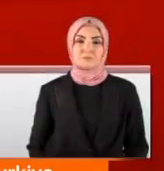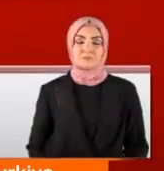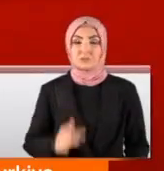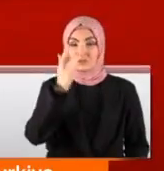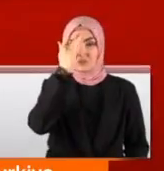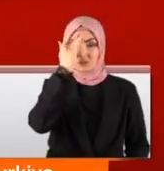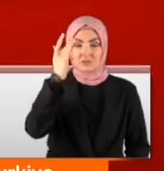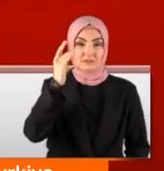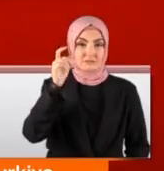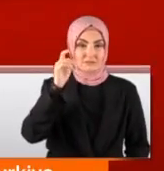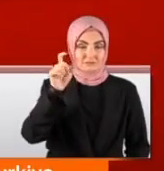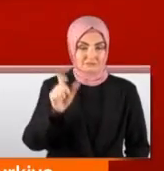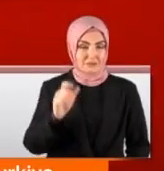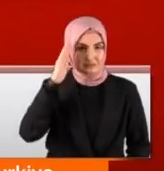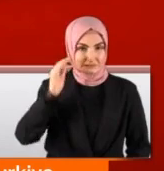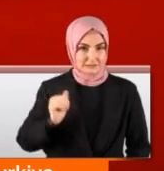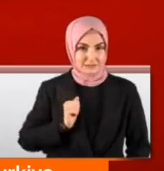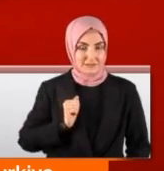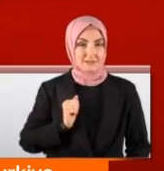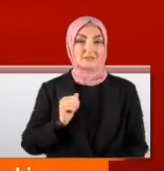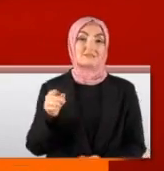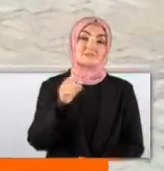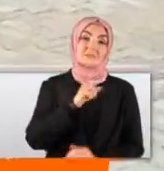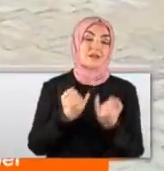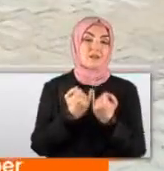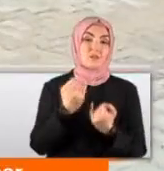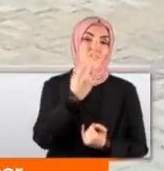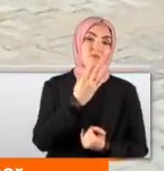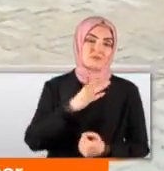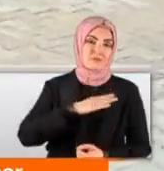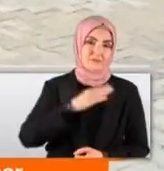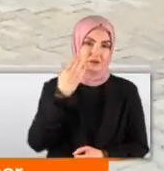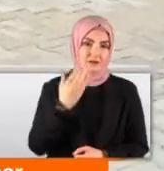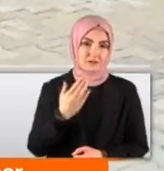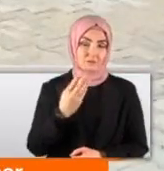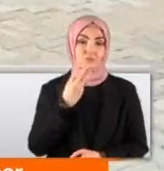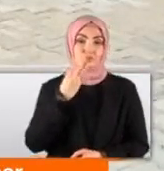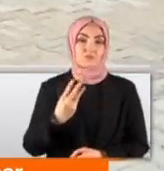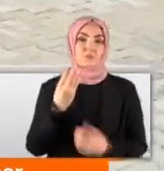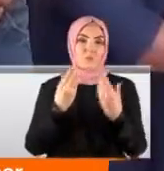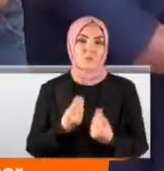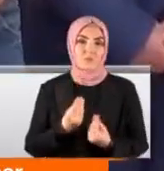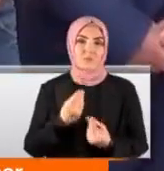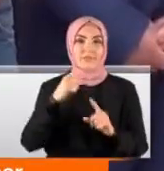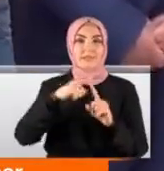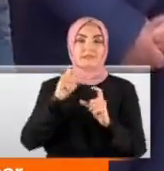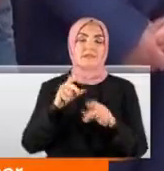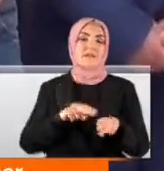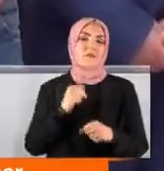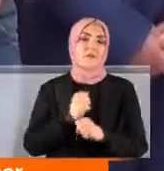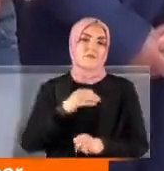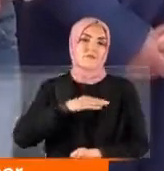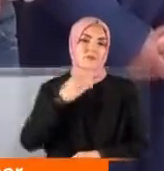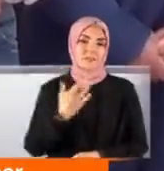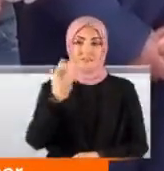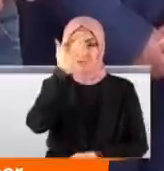Şehit uzman çavuş Hasan ailesinin 5 çocuğundan biriydi. 3 yıldır Türk Silahlı Kuvvetleri'nde görev yapıyordu. Şehadet haberi sevenlerini